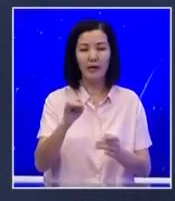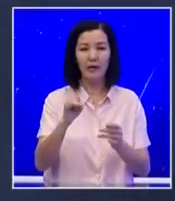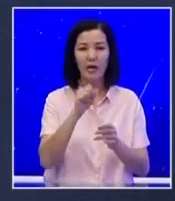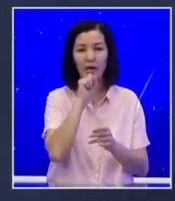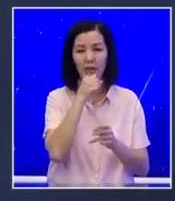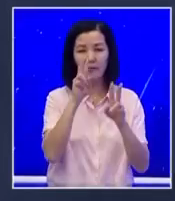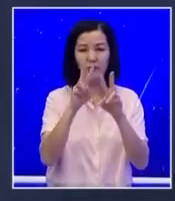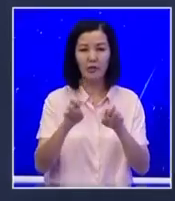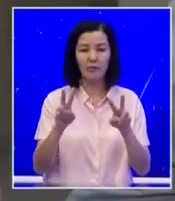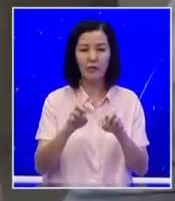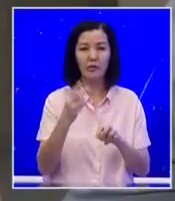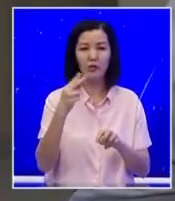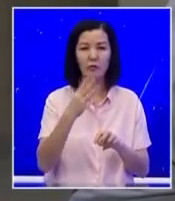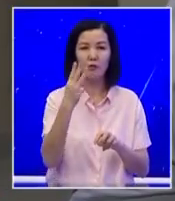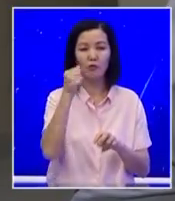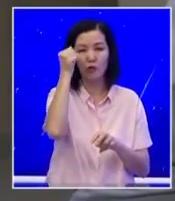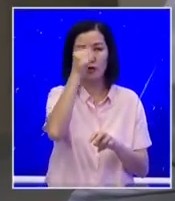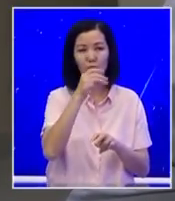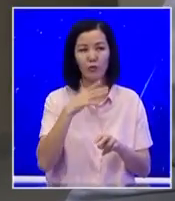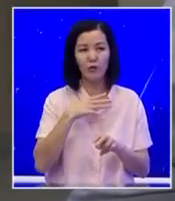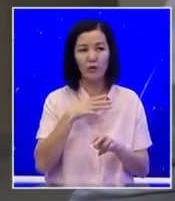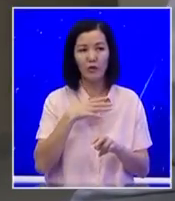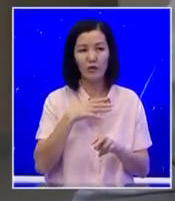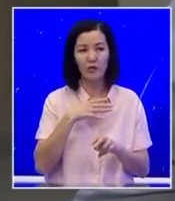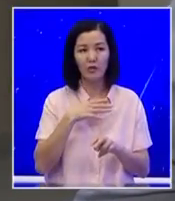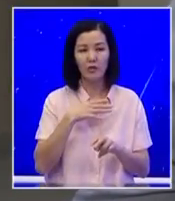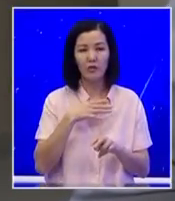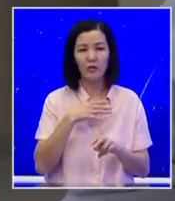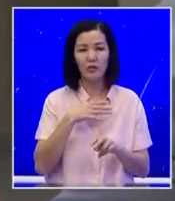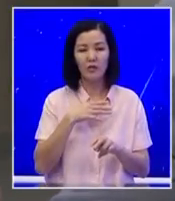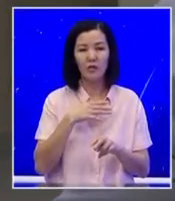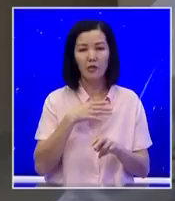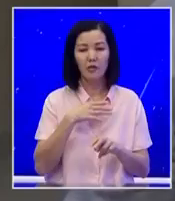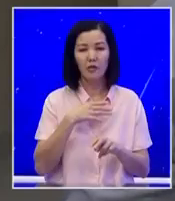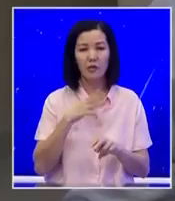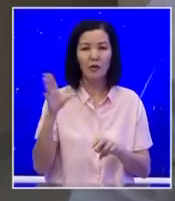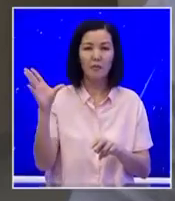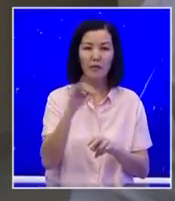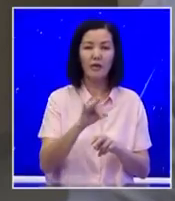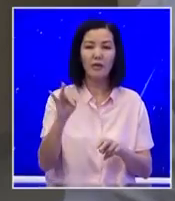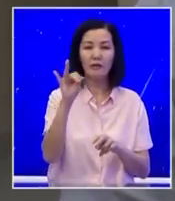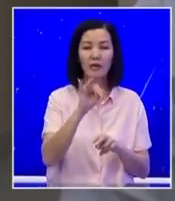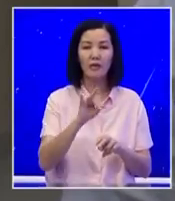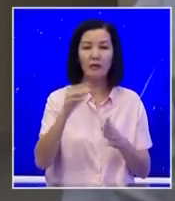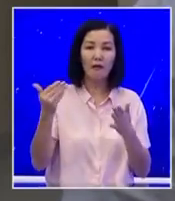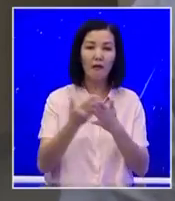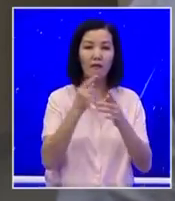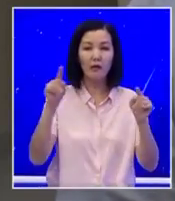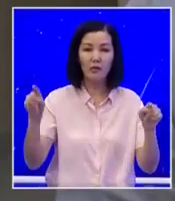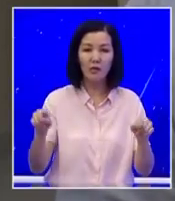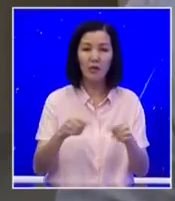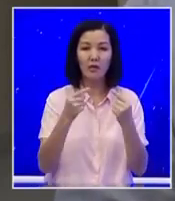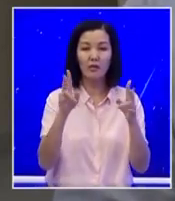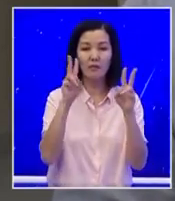болды. Назарбаев айтады, ештемен ойдан шығарудың қажет жоқ дейді. Бар тарих сөйлетіндер деп отыр. Мен сол бар